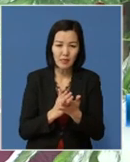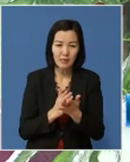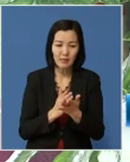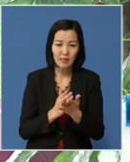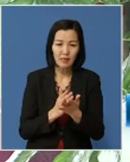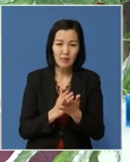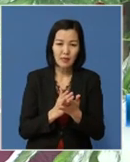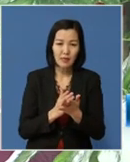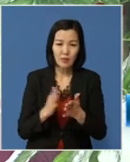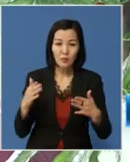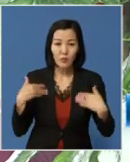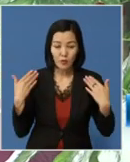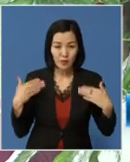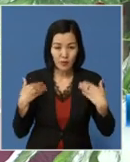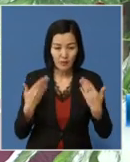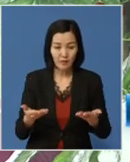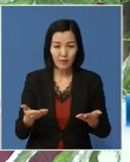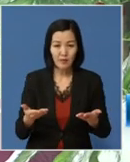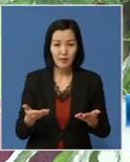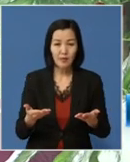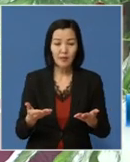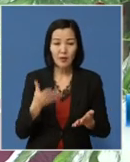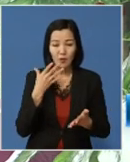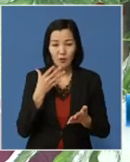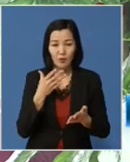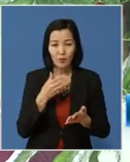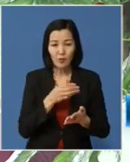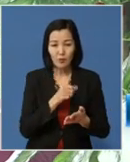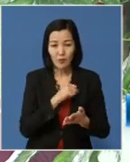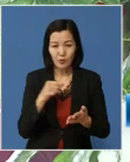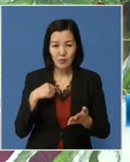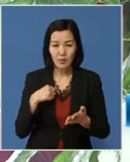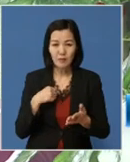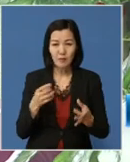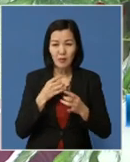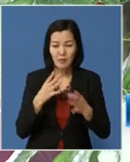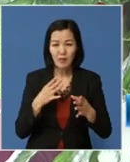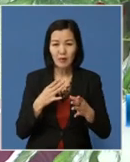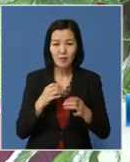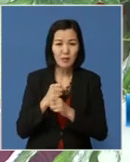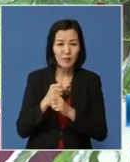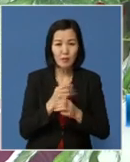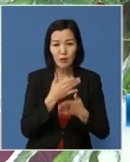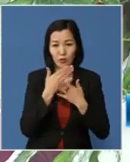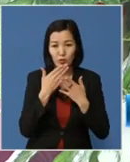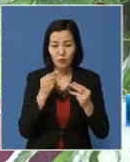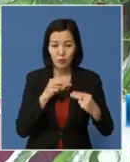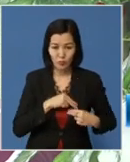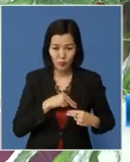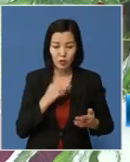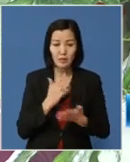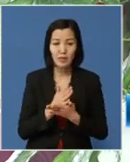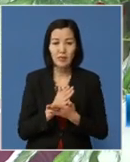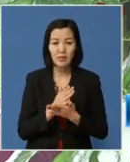медицина қызметкерлерін құттықтаймын. Себебі олар өздері мереке болсын, басқа болсын, күні-түні осы жерде жұмыс жасайды.